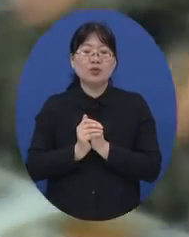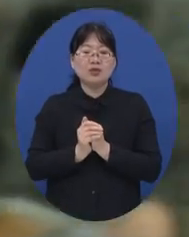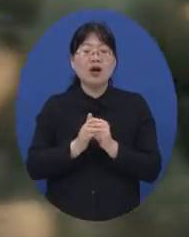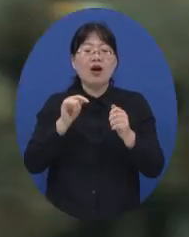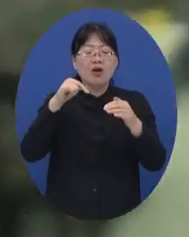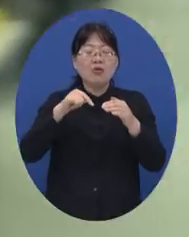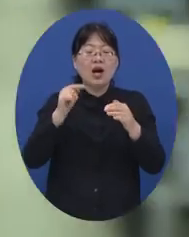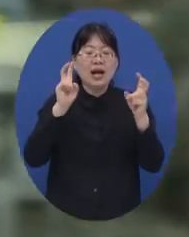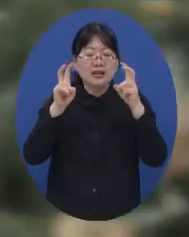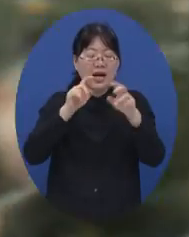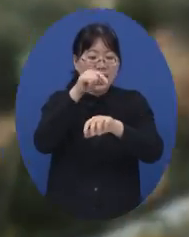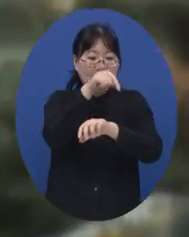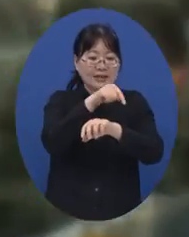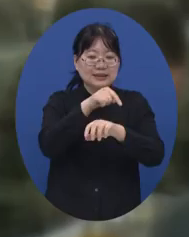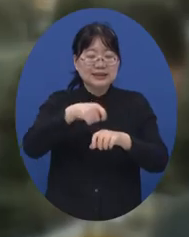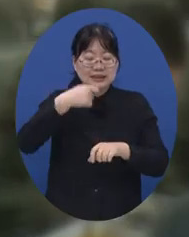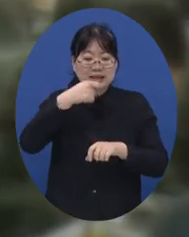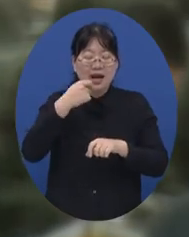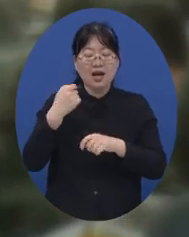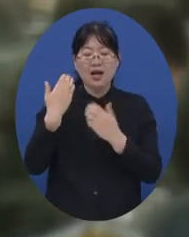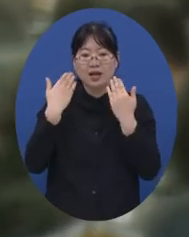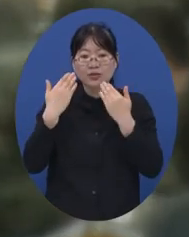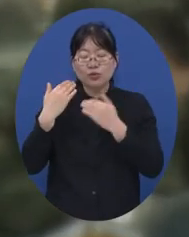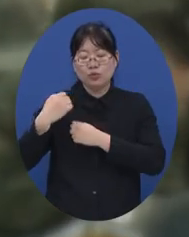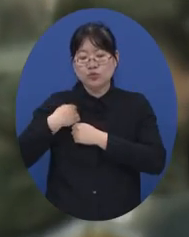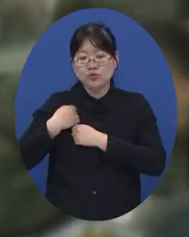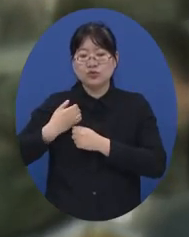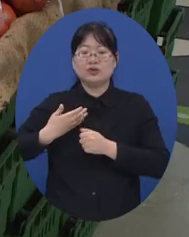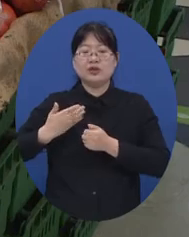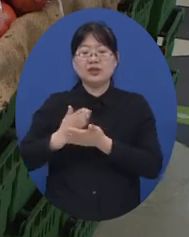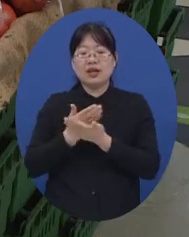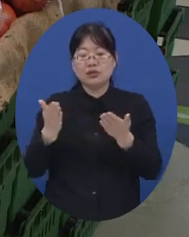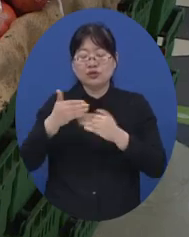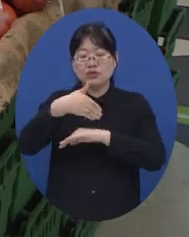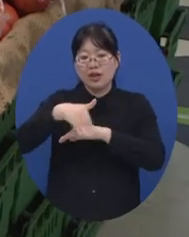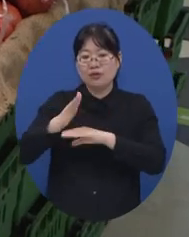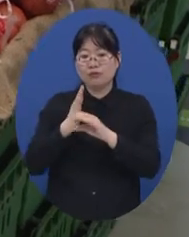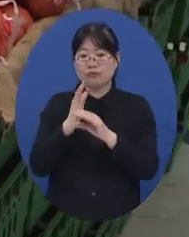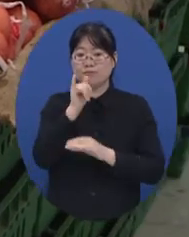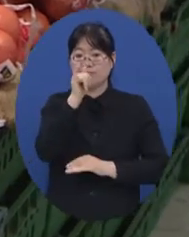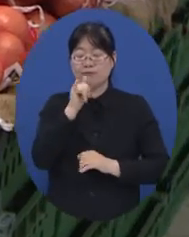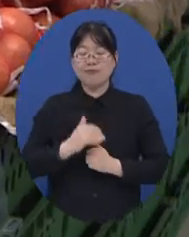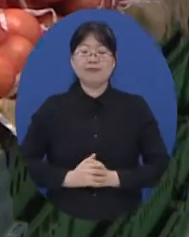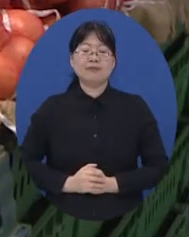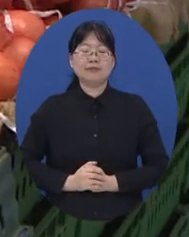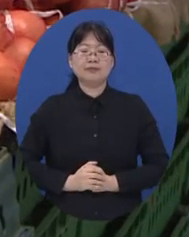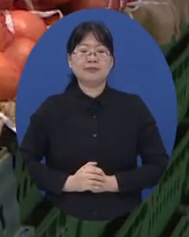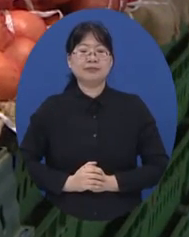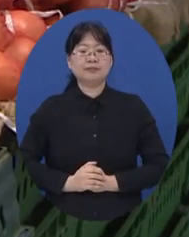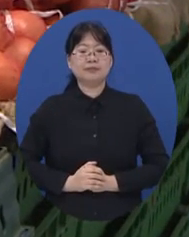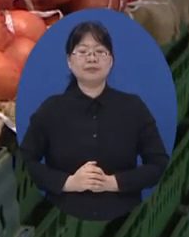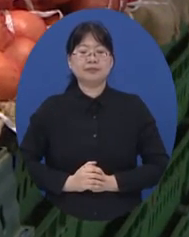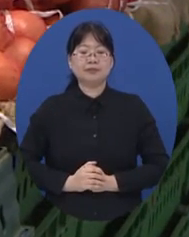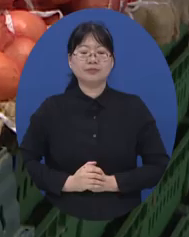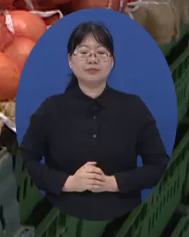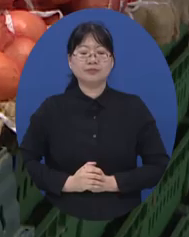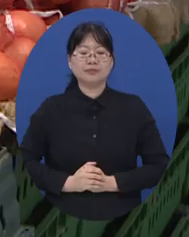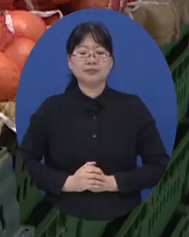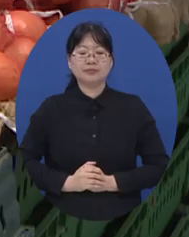학교 급식과 군납 등 다양한 방법으로 소비 늘리기에 나설 계획입니다. 경기주TV 한선지입니다.